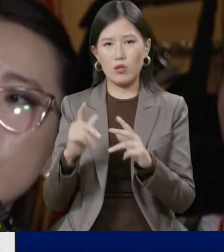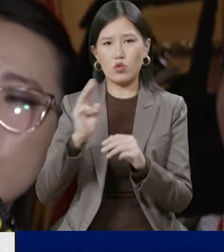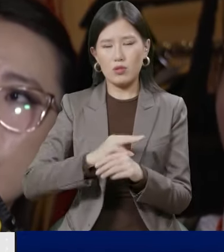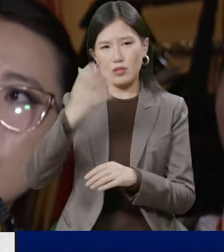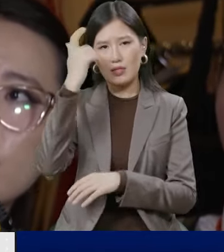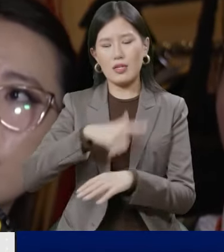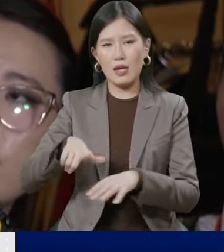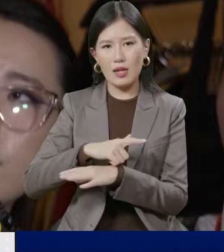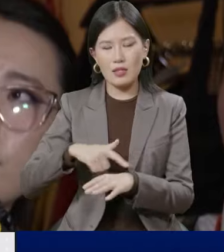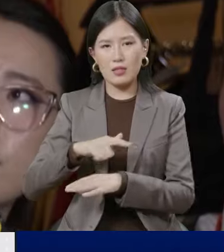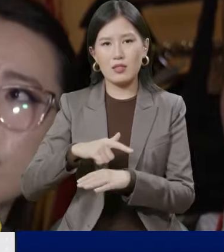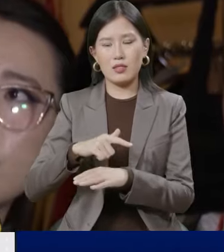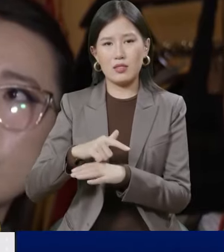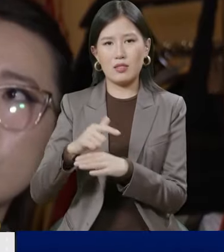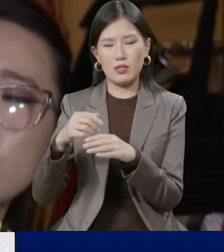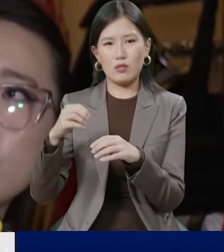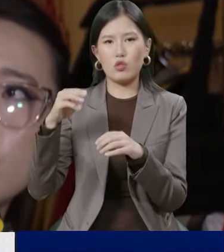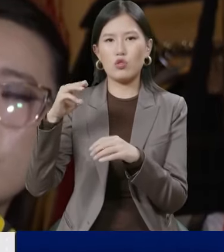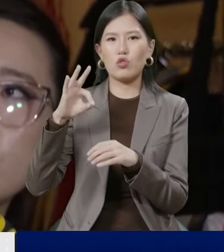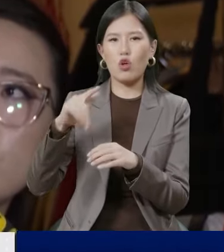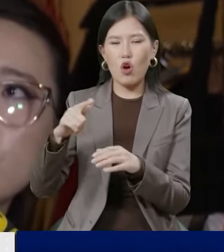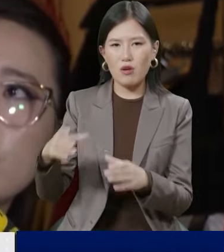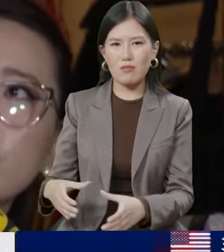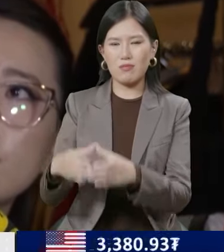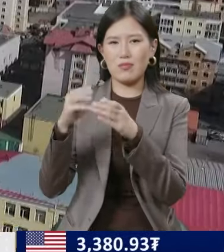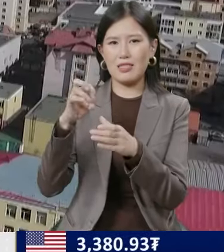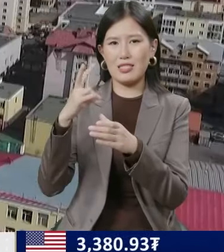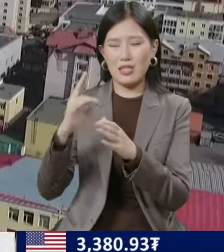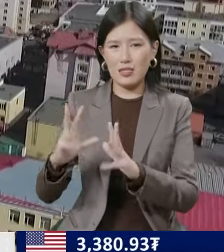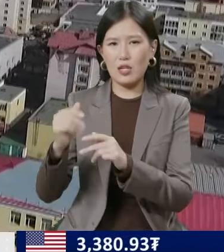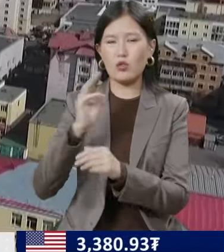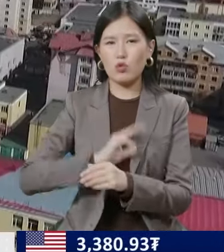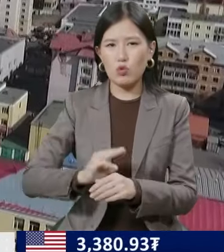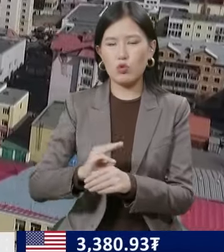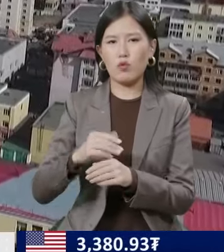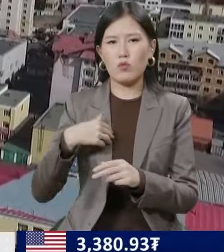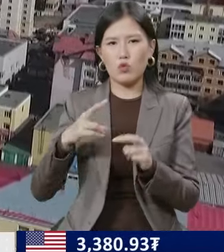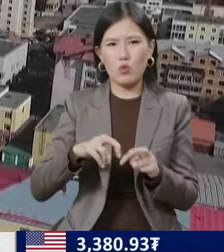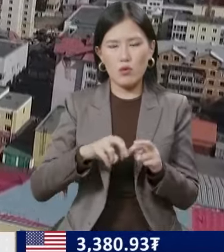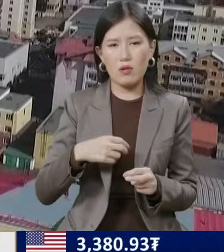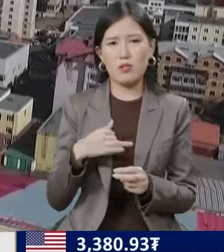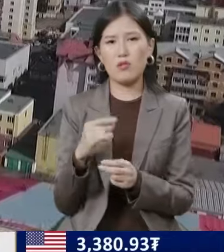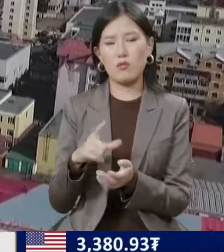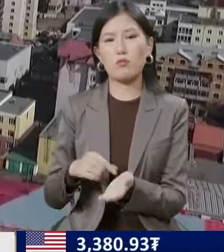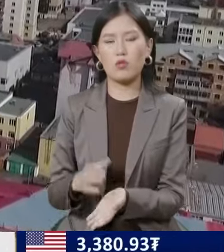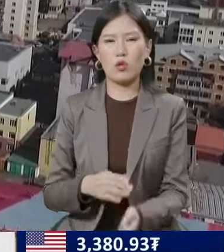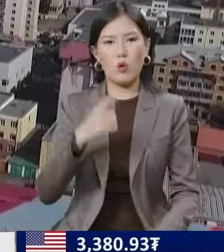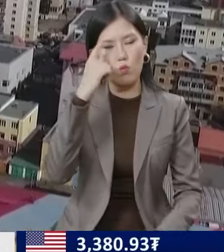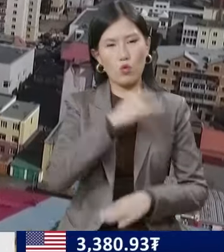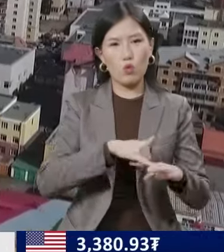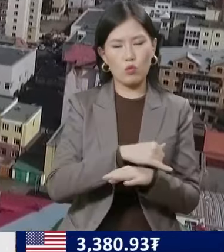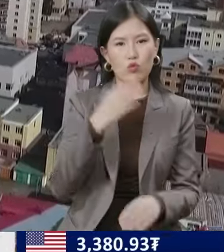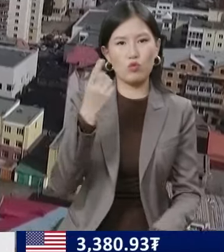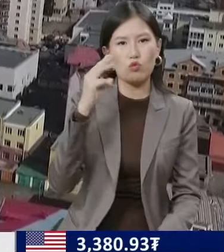байгаа. Энийг босгож ирэхийн тулд маш тодорхой судалгаанууд хэрэгтэй байгаа. Монгол улс эрчим хүчний үнэ